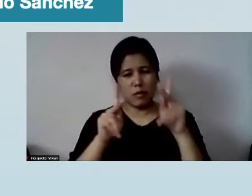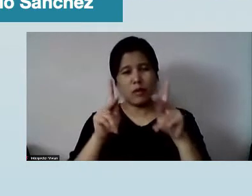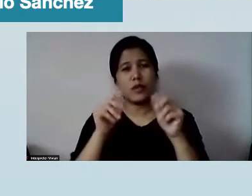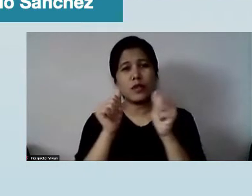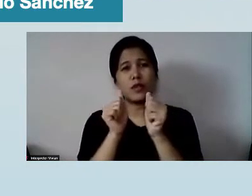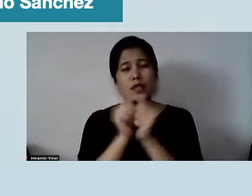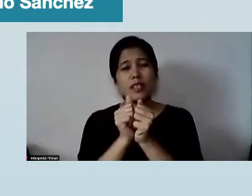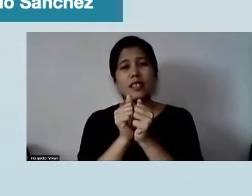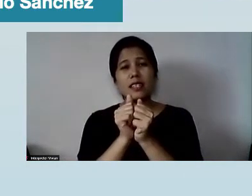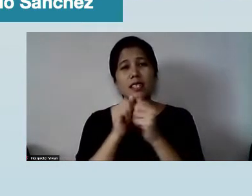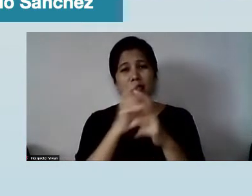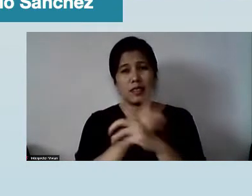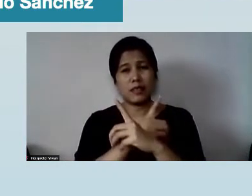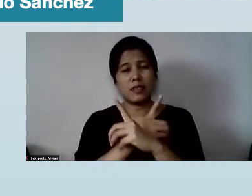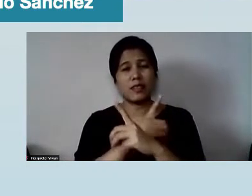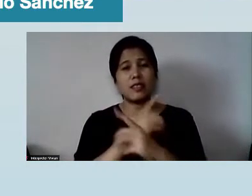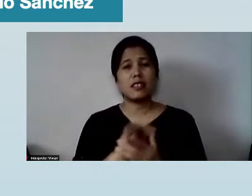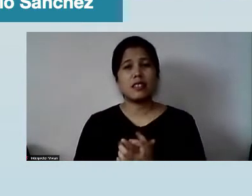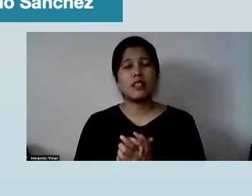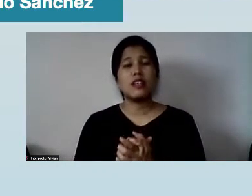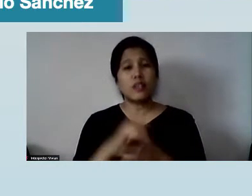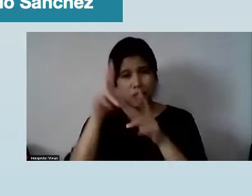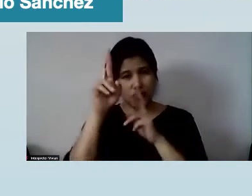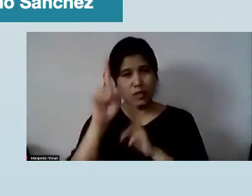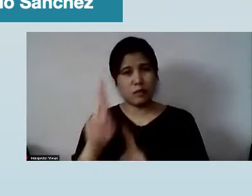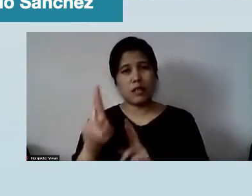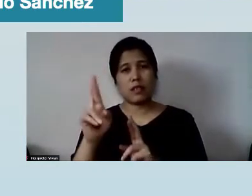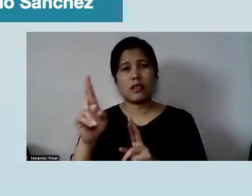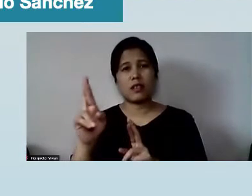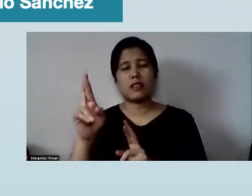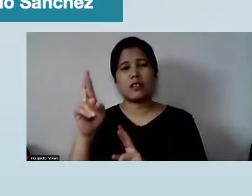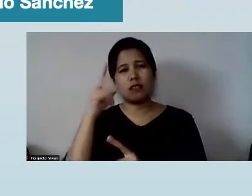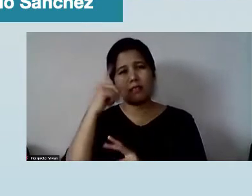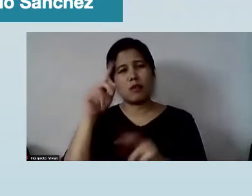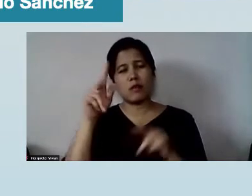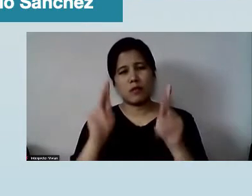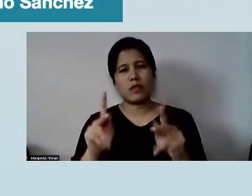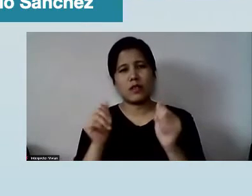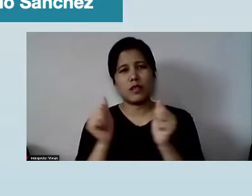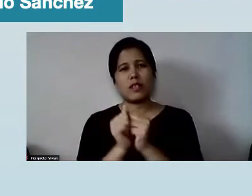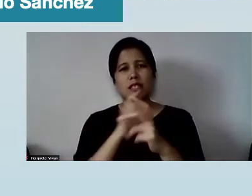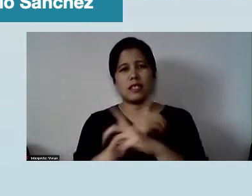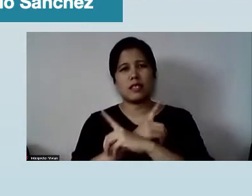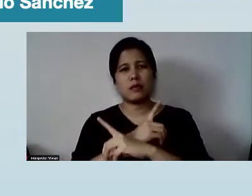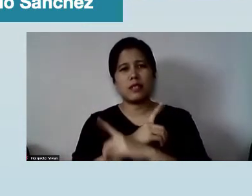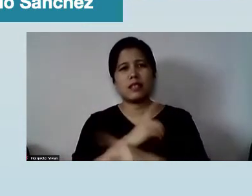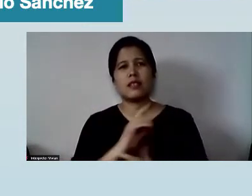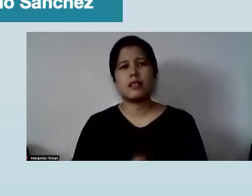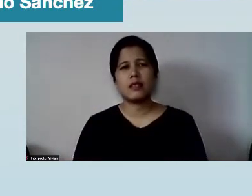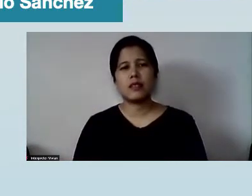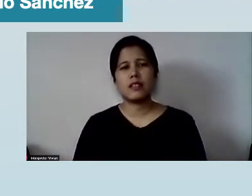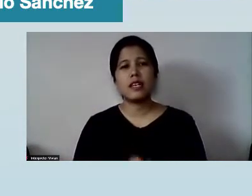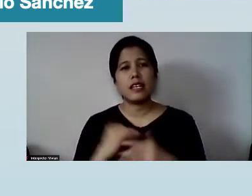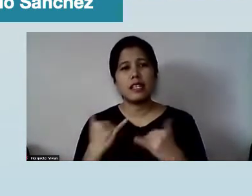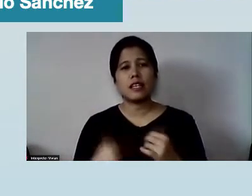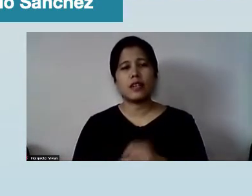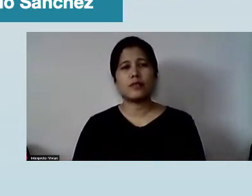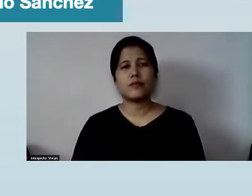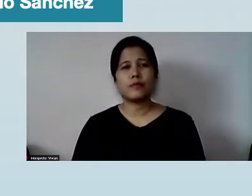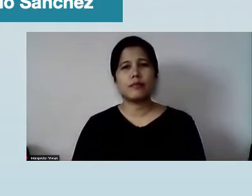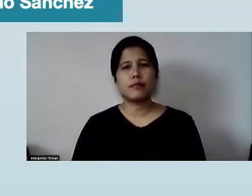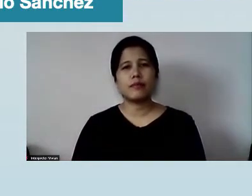dito sa Magna Carta natin, no? Respect for persons with disabilities. Okay. Now, ito pa,